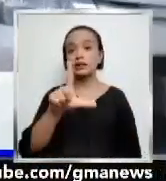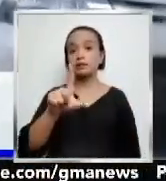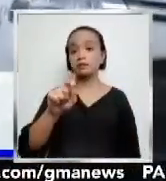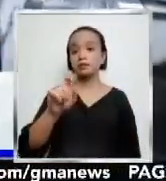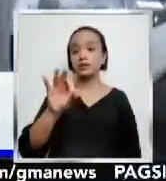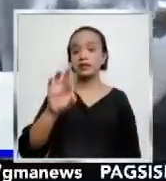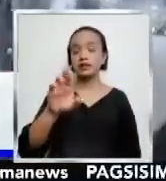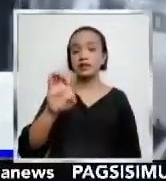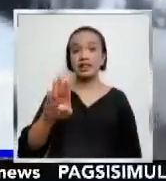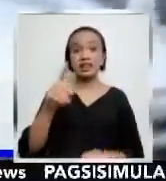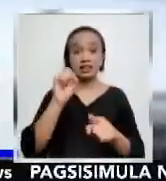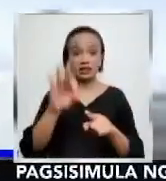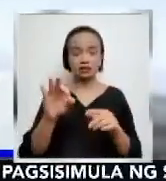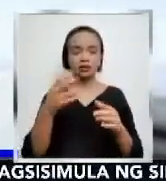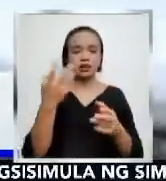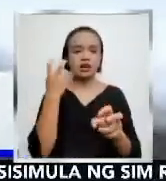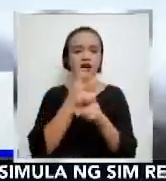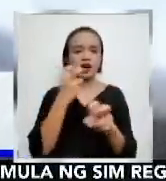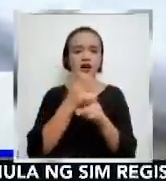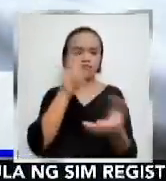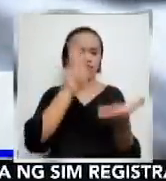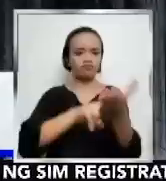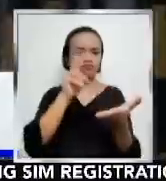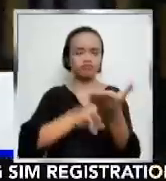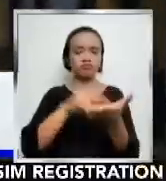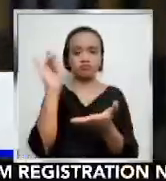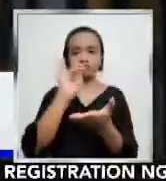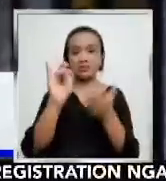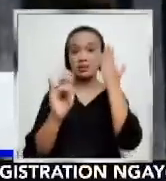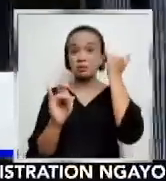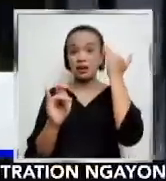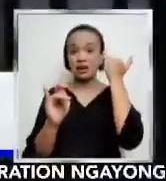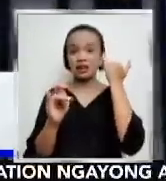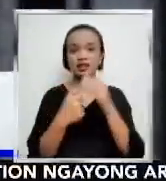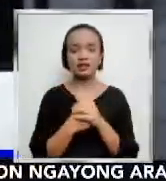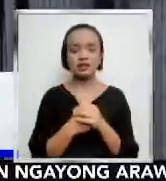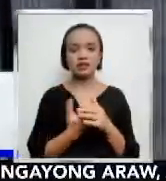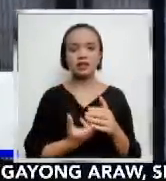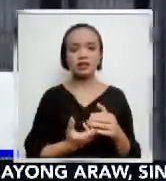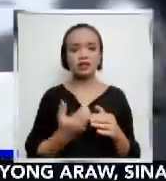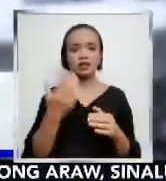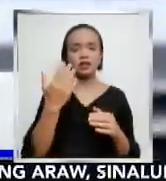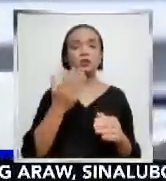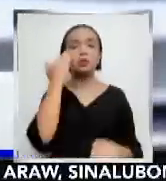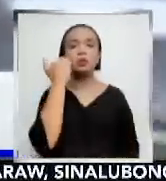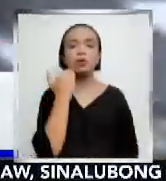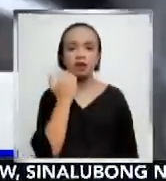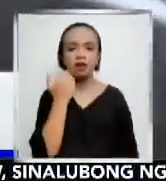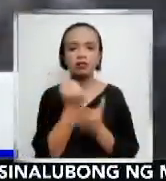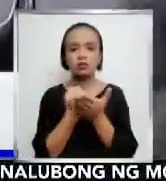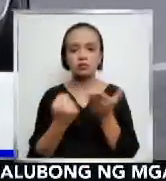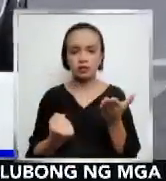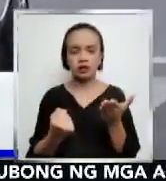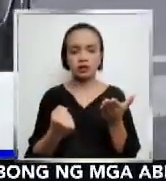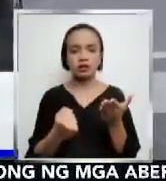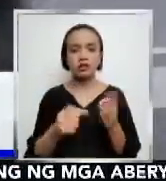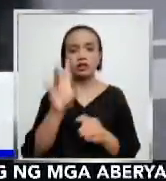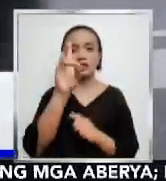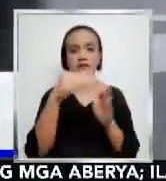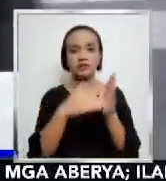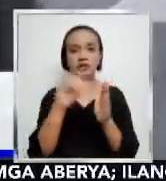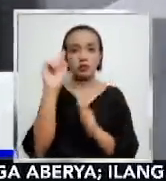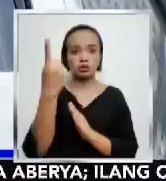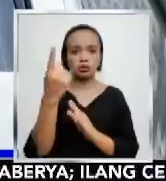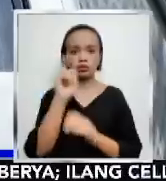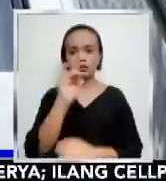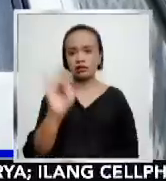mang kumuha ng ride-hailing na taxi, yan ay dahil sa sarili nilang pagtataya, kulang ang supply ng tinatayang 7,000 unit.